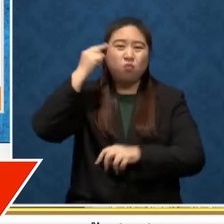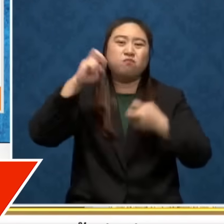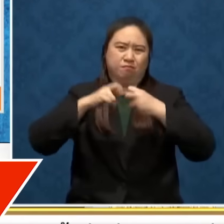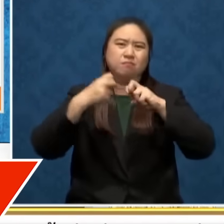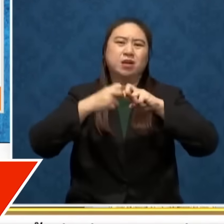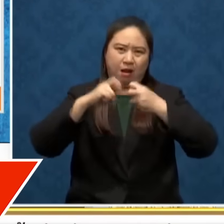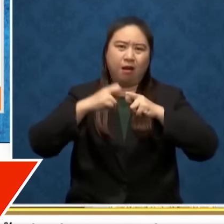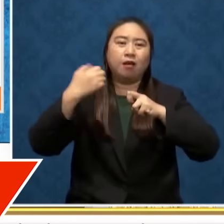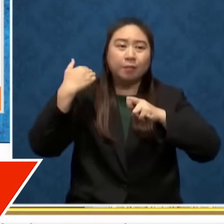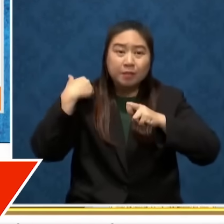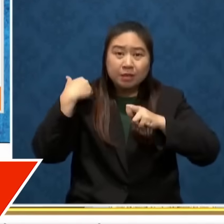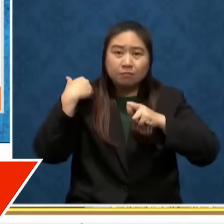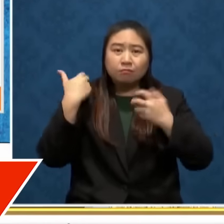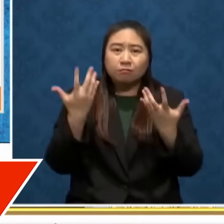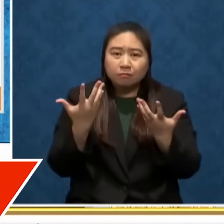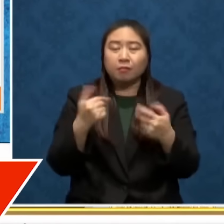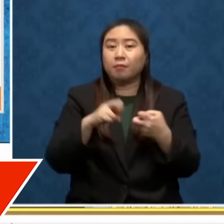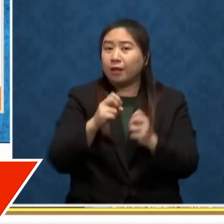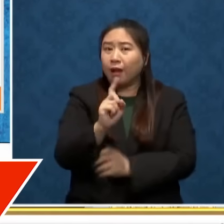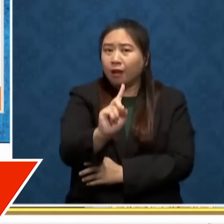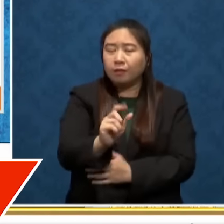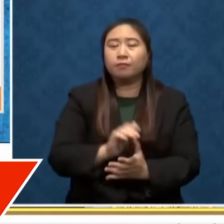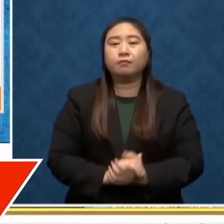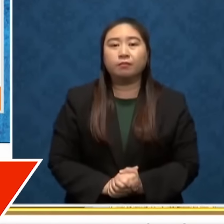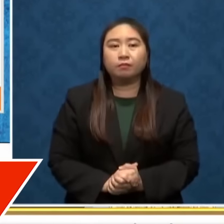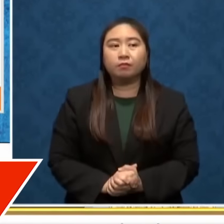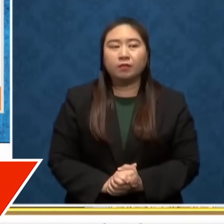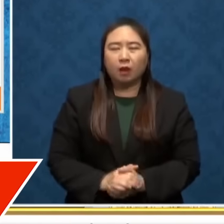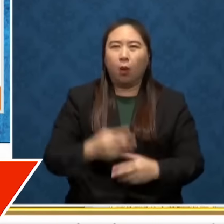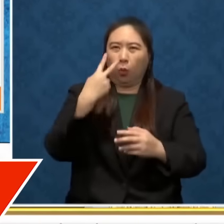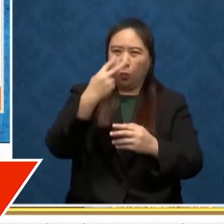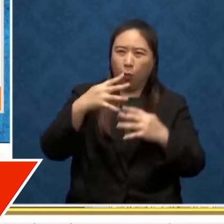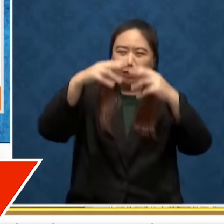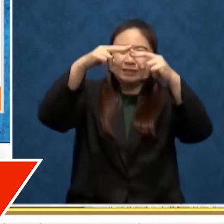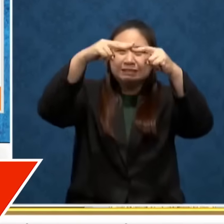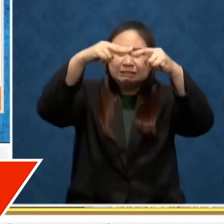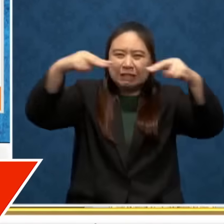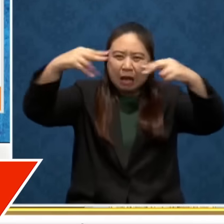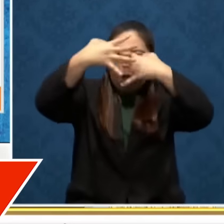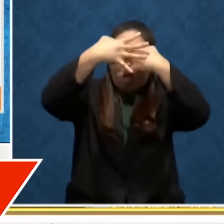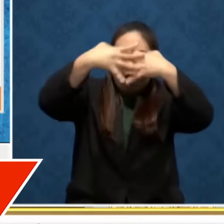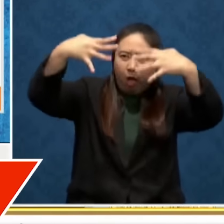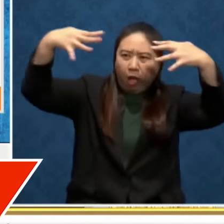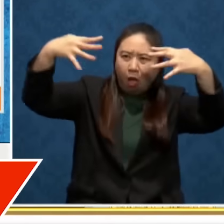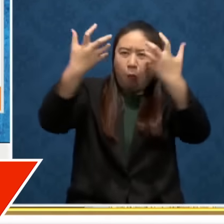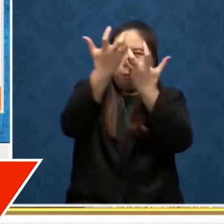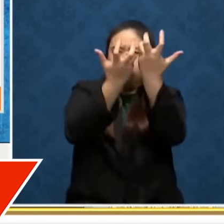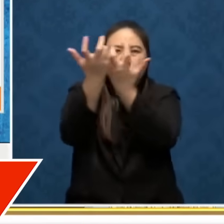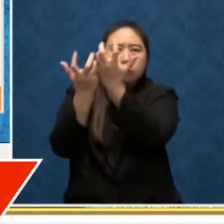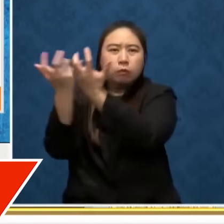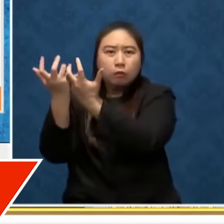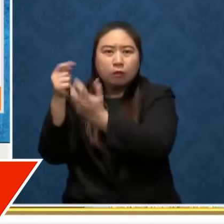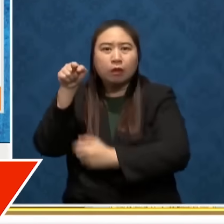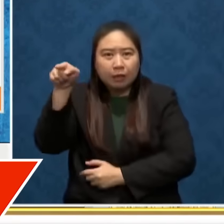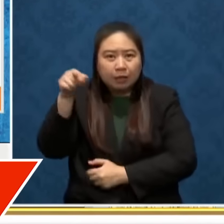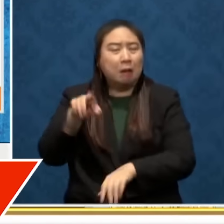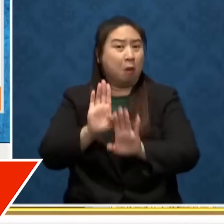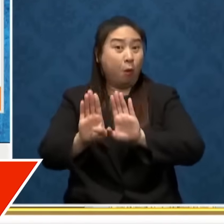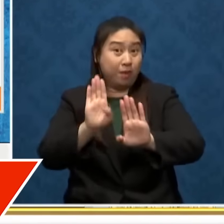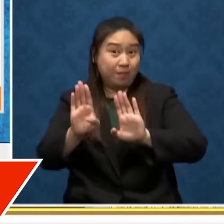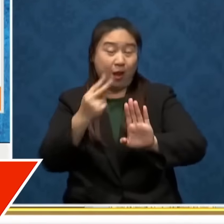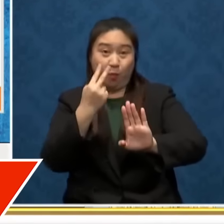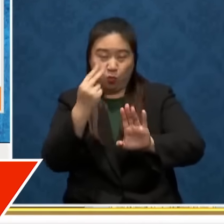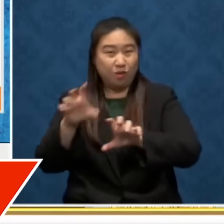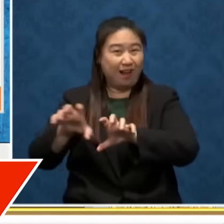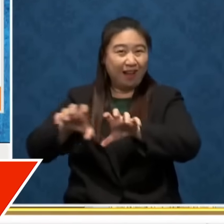ากมายทีเดียวนะครับไม่ว่าจะเป็นเรื่องของการลกลุงลังนะครับสายสื่อสารเนี่ยเมื่อเปรียบเทียบผลงานการจัดระ